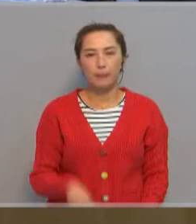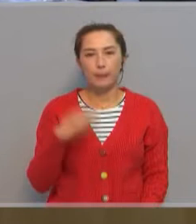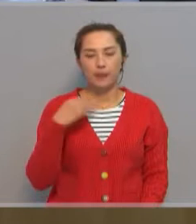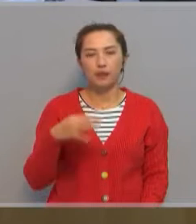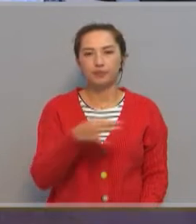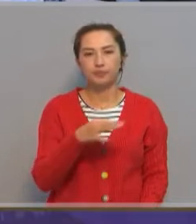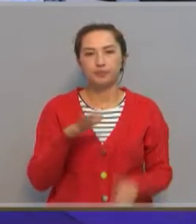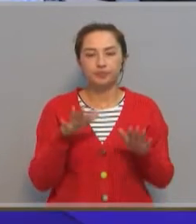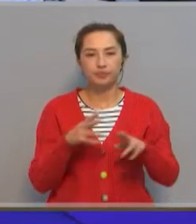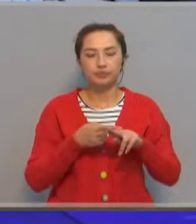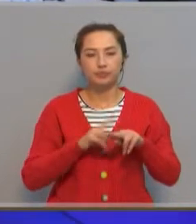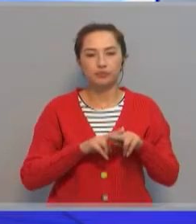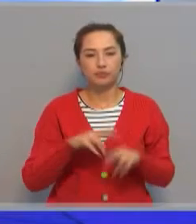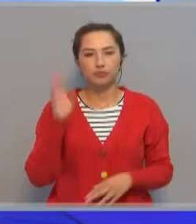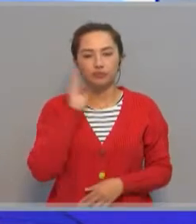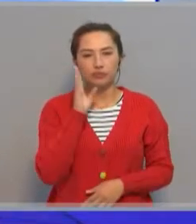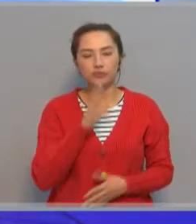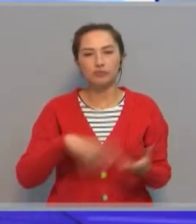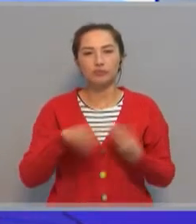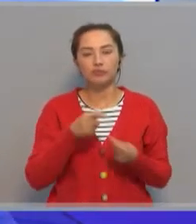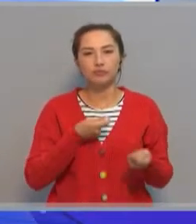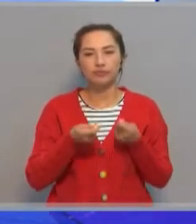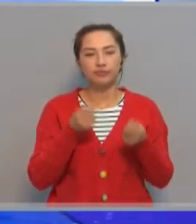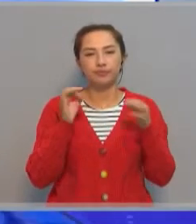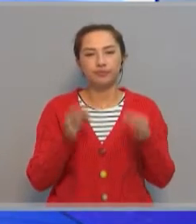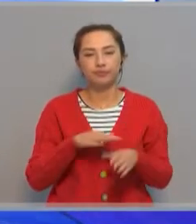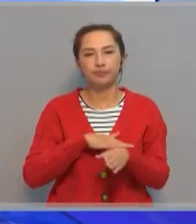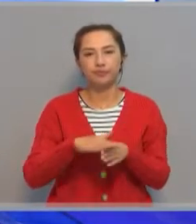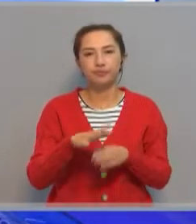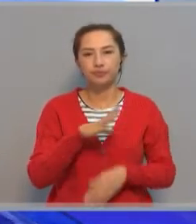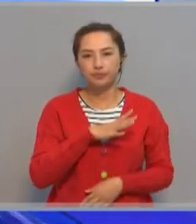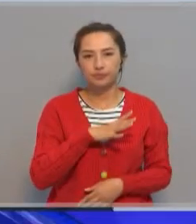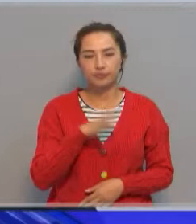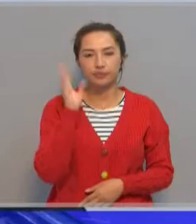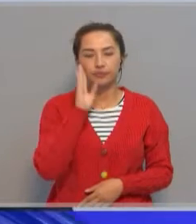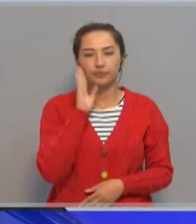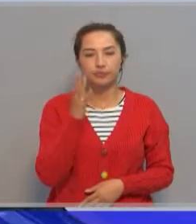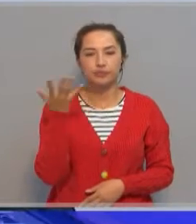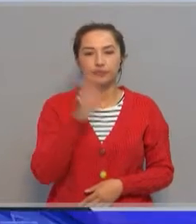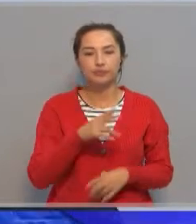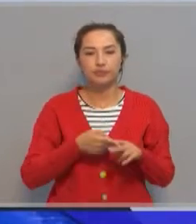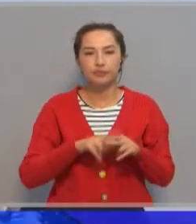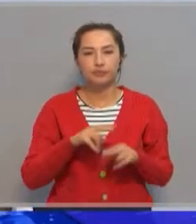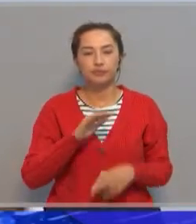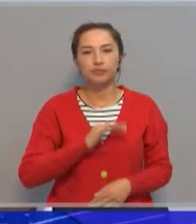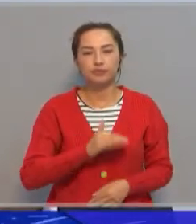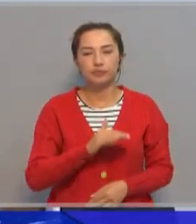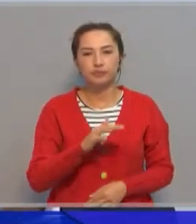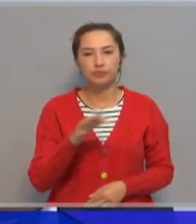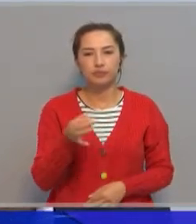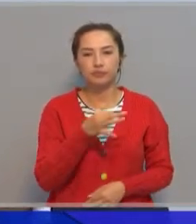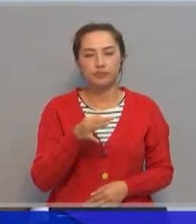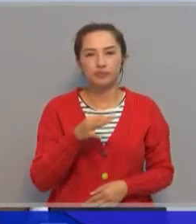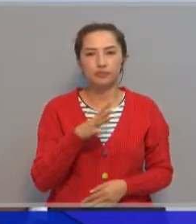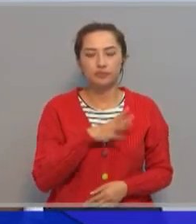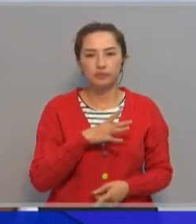Түркістан өңіріндегі су нысандарын бір қолдан басқару жүзеге асырылуда. Өңірдегі 5 су нысаны республикалық меншіктен облыстық меншікке